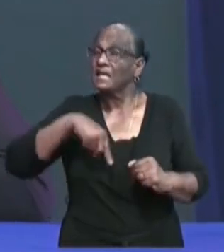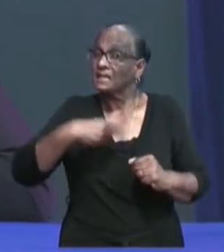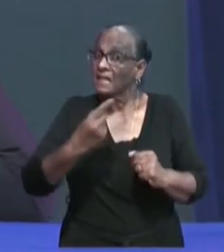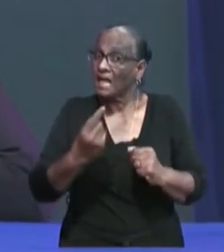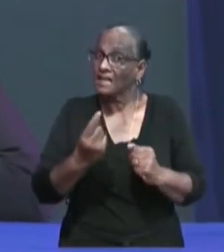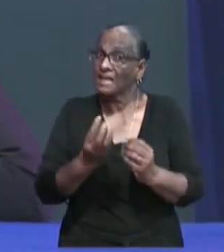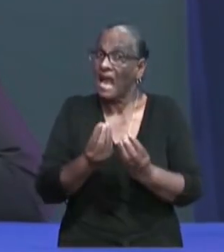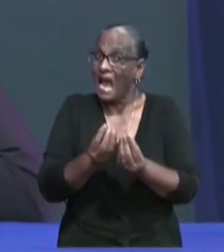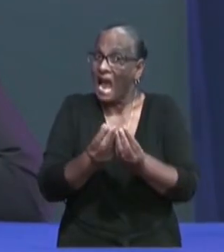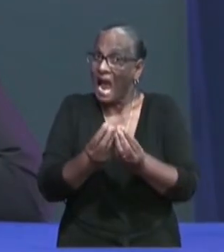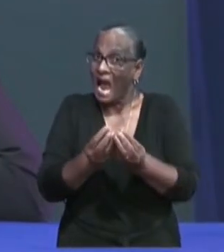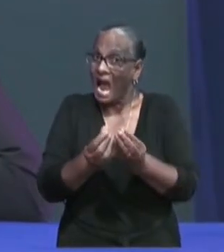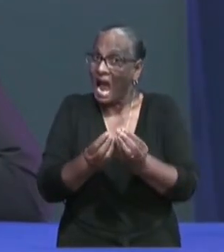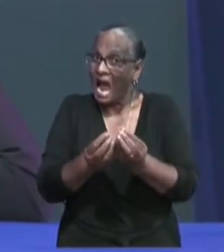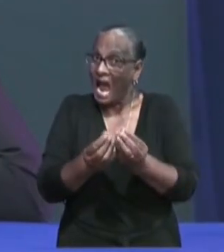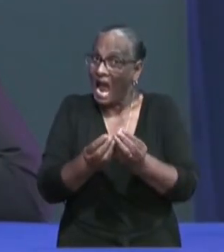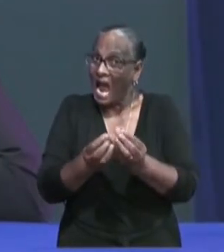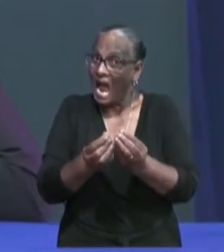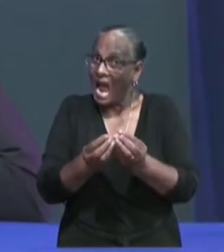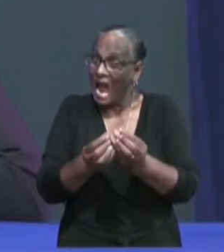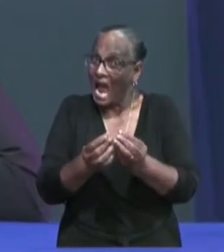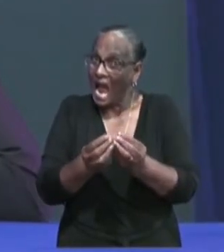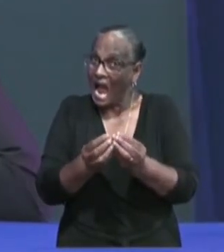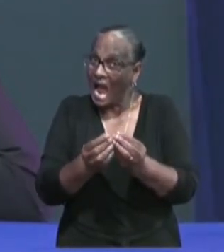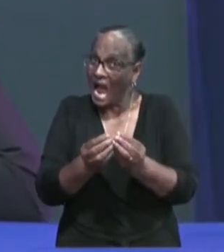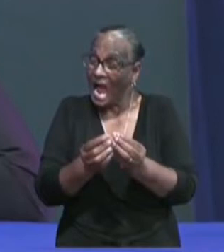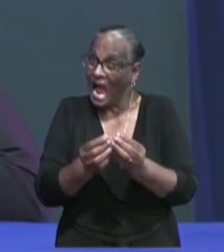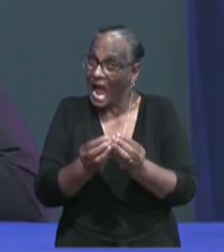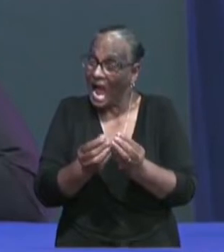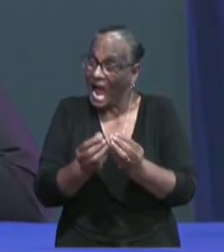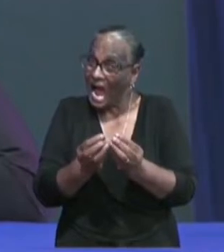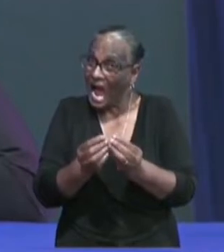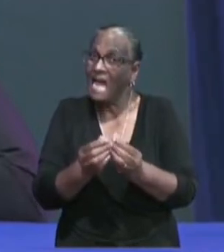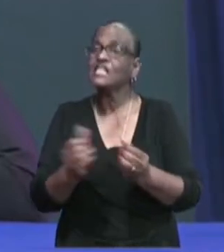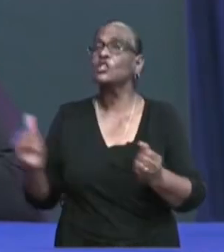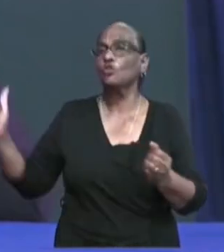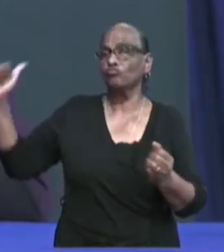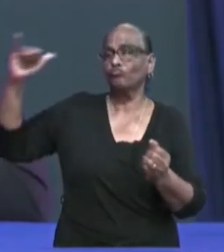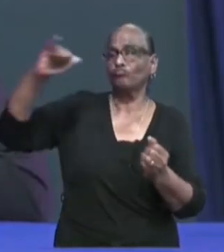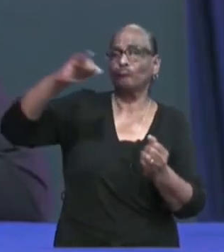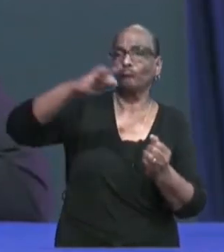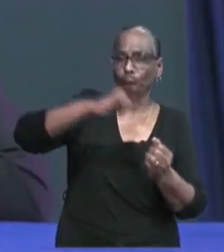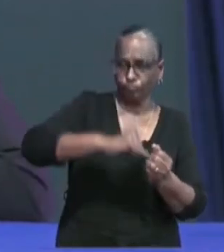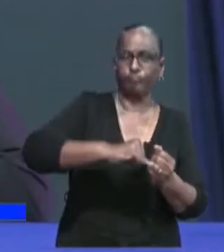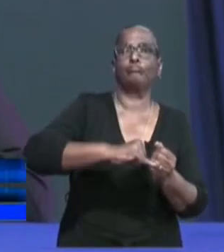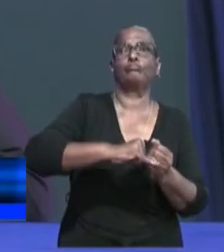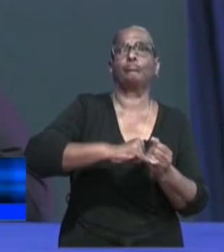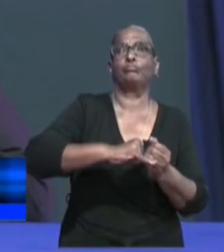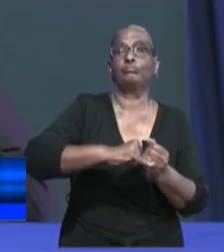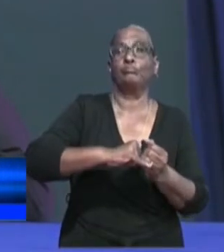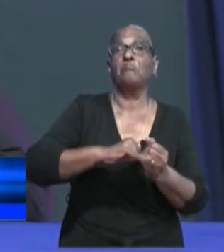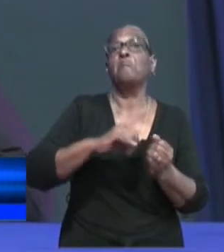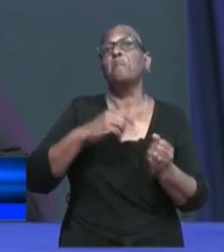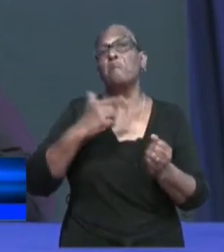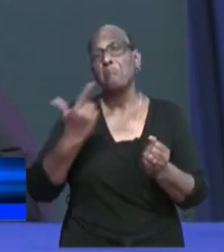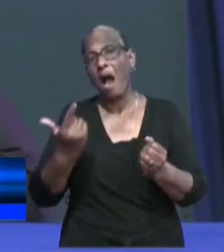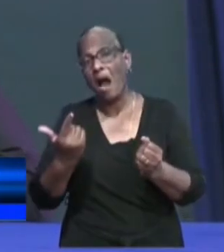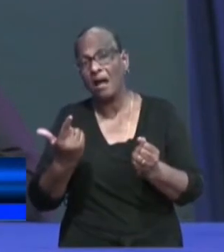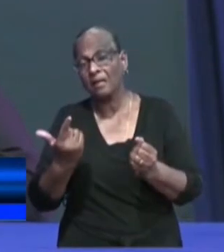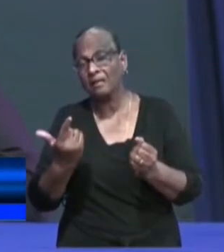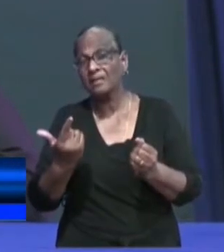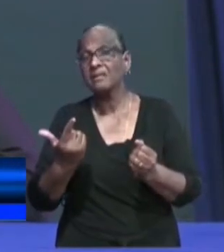overblijfsel mag dan wel naar Suriname gebracht worden in de case van COVID. Maar daarnaast moeten we